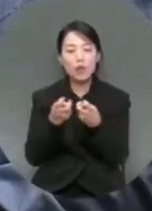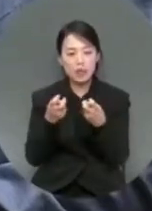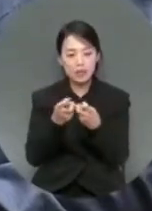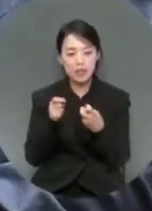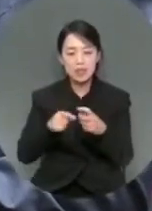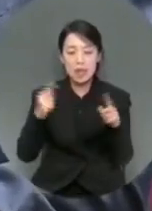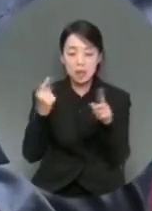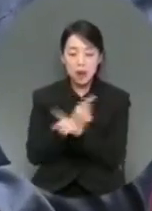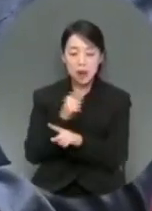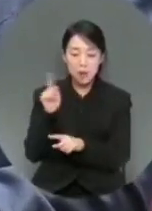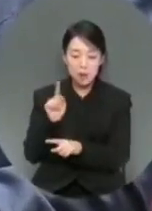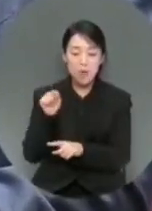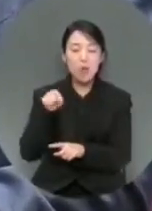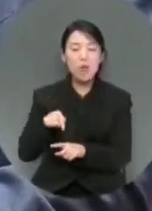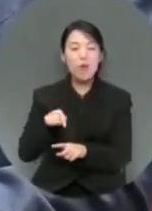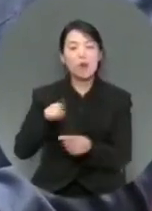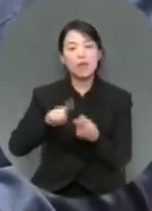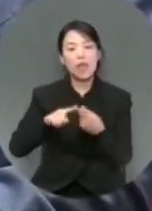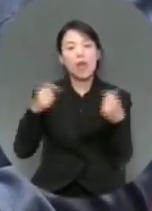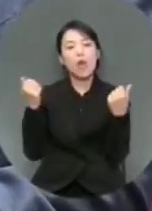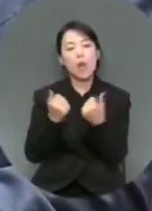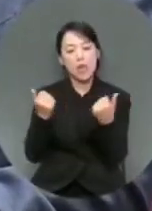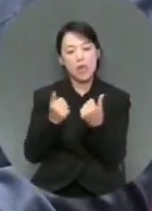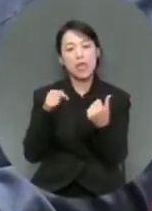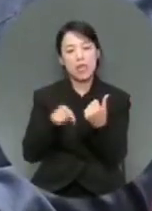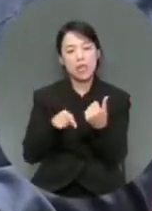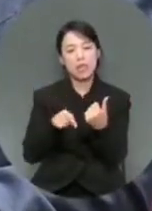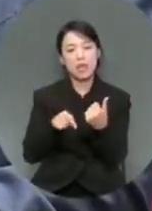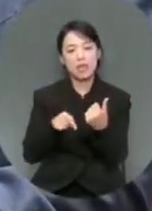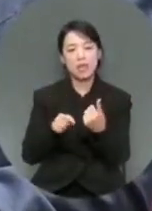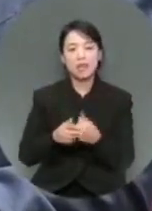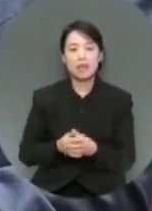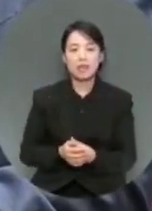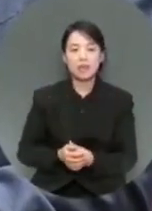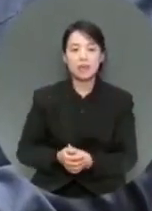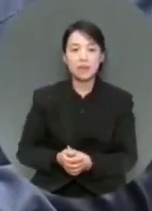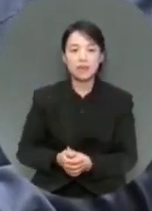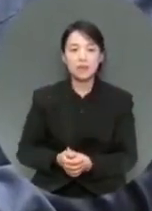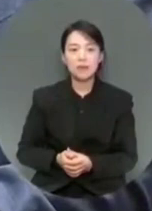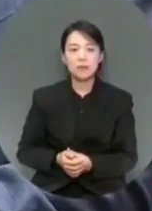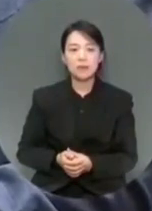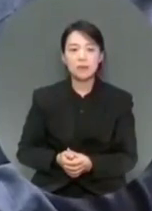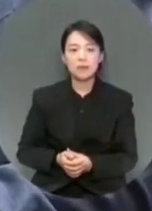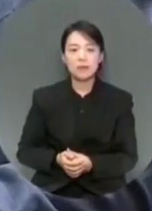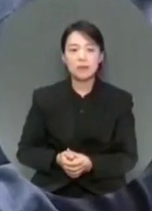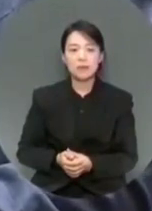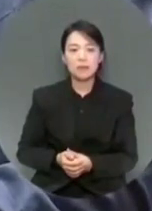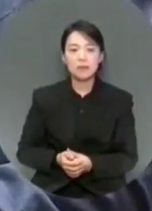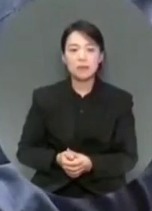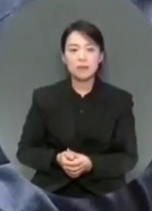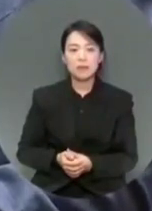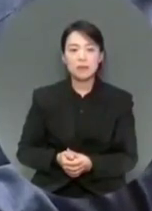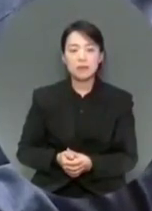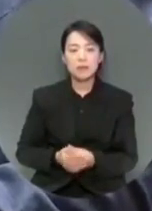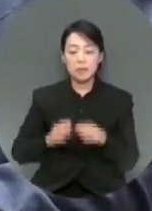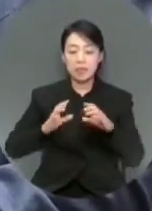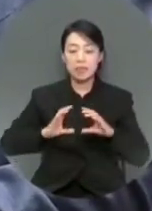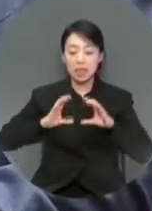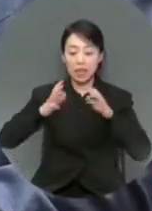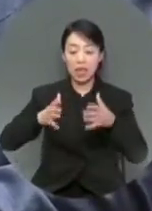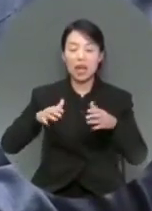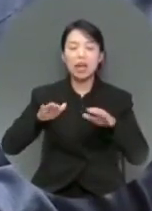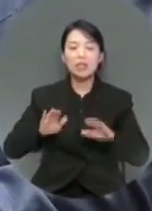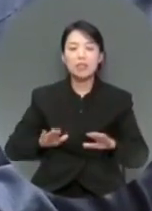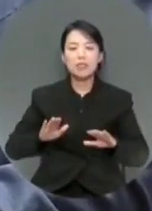될 부분이 어떤 거냐 이거를 결정하는 최고의 의사결정 회의체입니다. 어쨌든 간에 세계가 지금 기술 패권